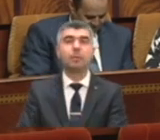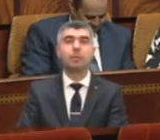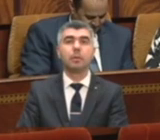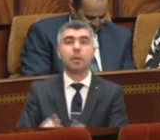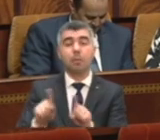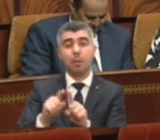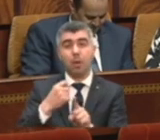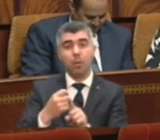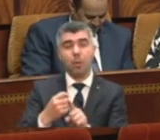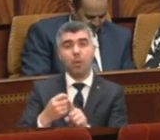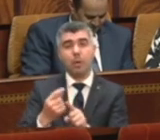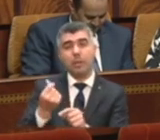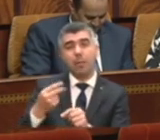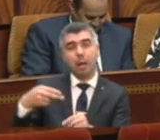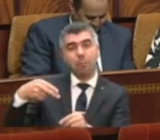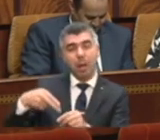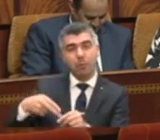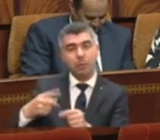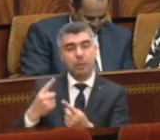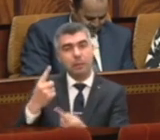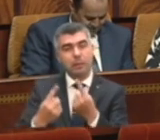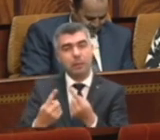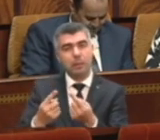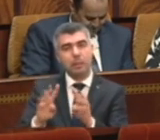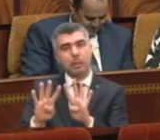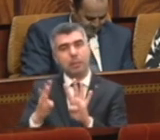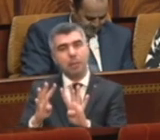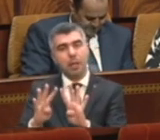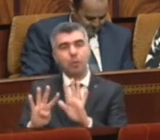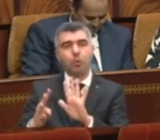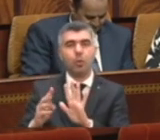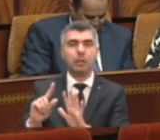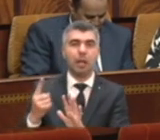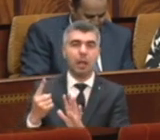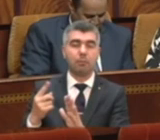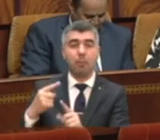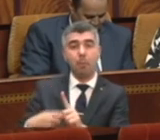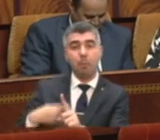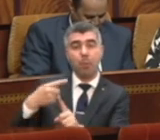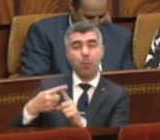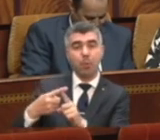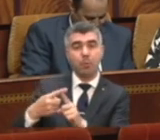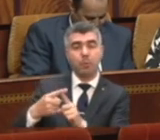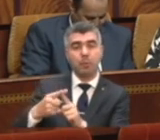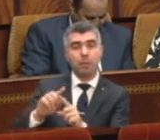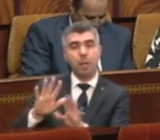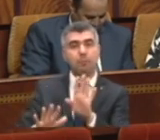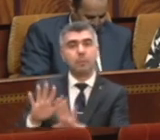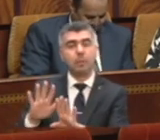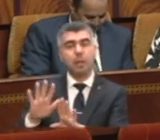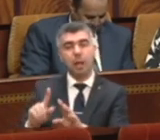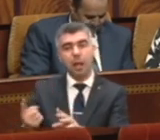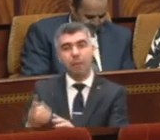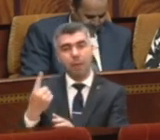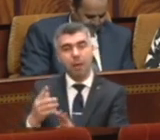ديال الغازوال قبل كان ما بين 8-9 درهم، اليوم ارتفع 14-15 درهم، يعني